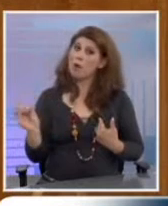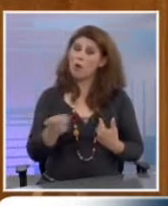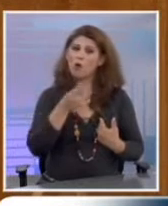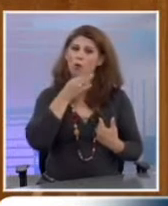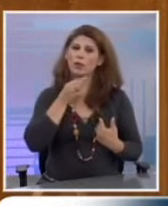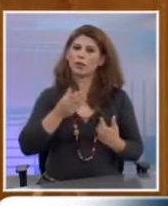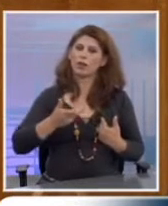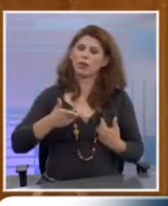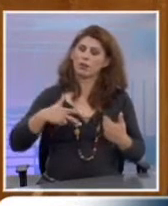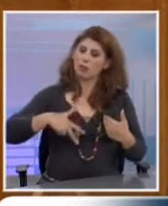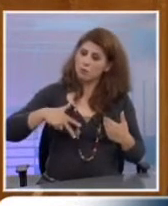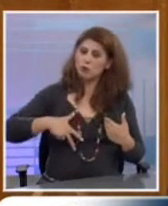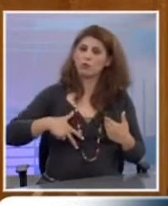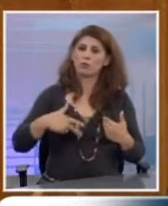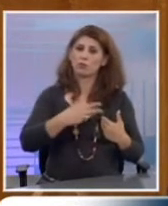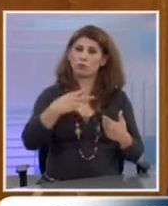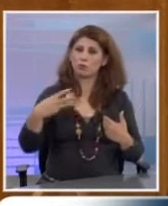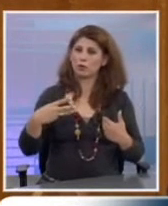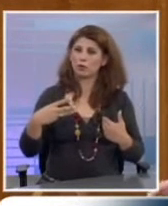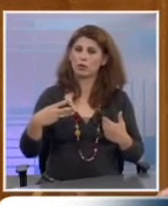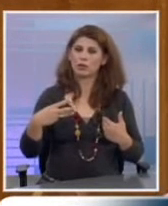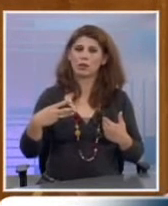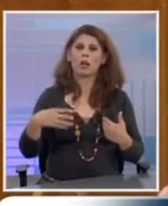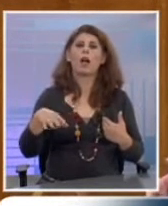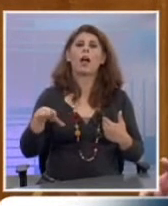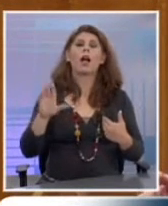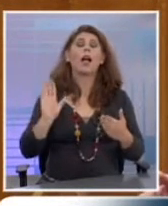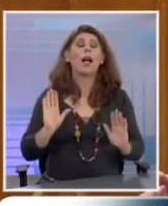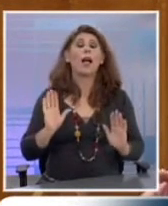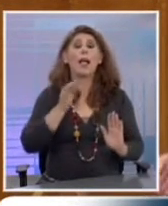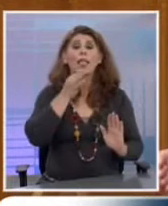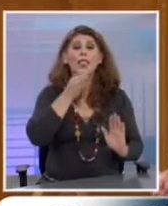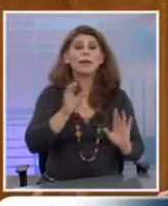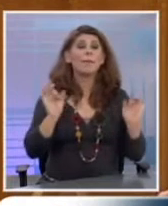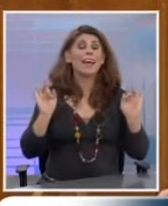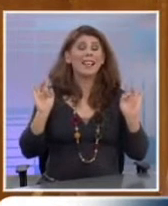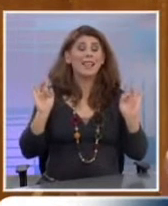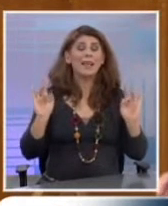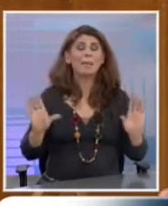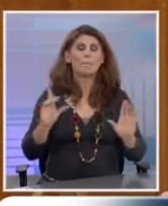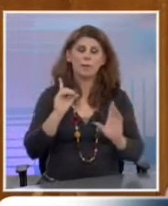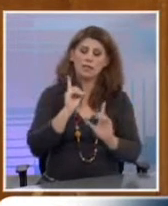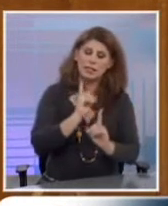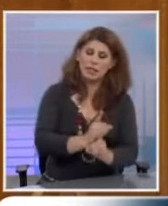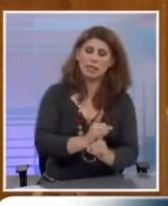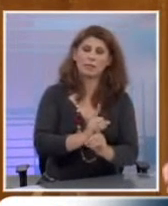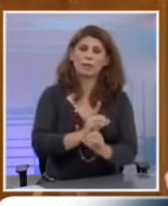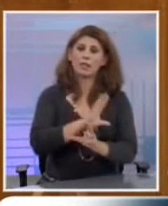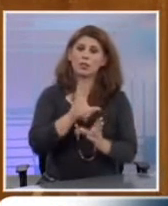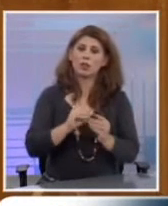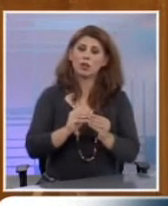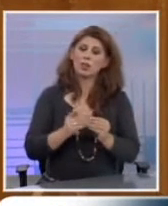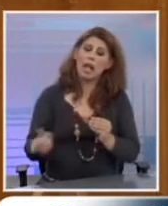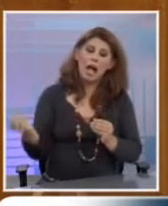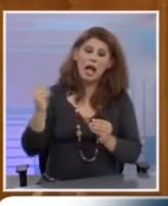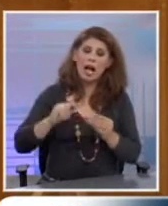τους υπουργούς του ΣΥΡΙΖΑ, δεν κατέληξε σε καμία συγκεκριμένη και συνολική αντιπρόταση